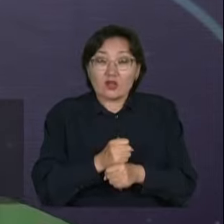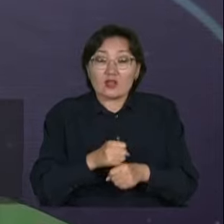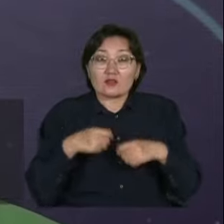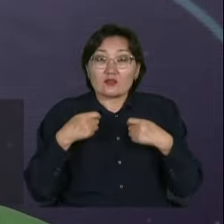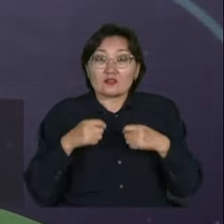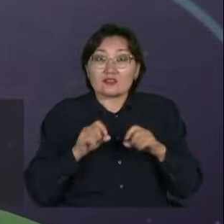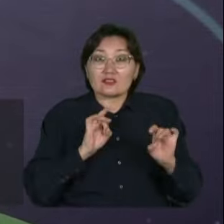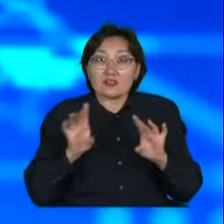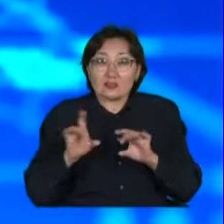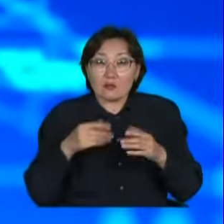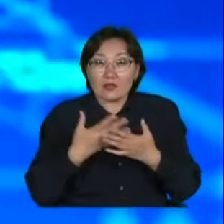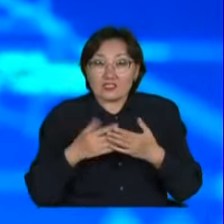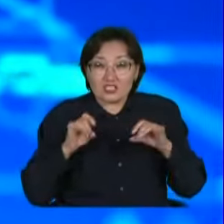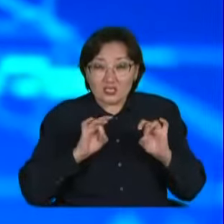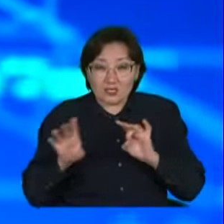рынка рекламы.